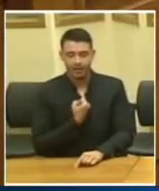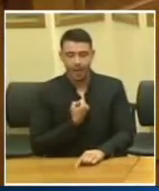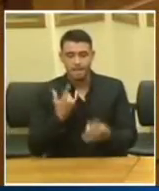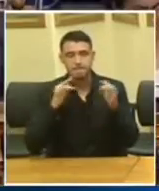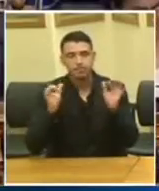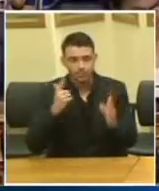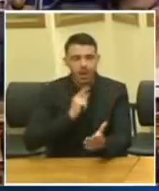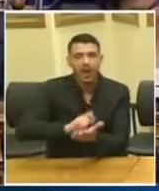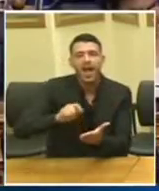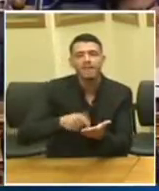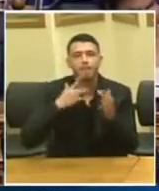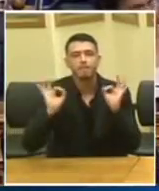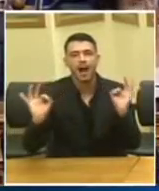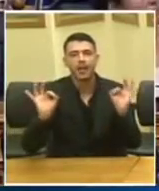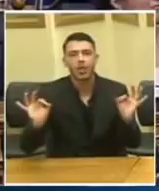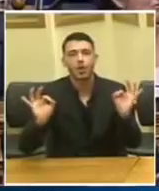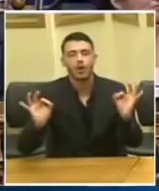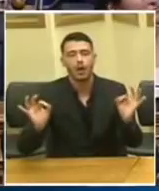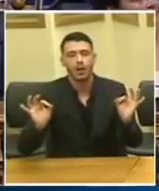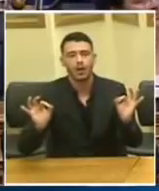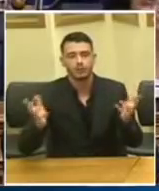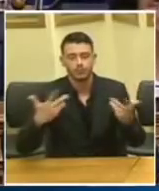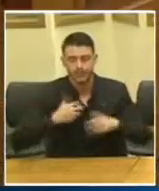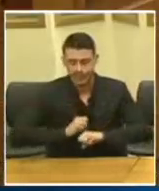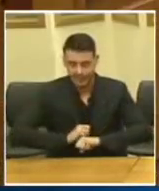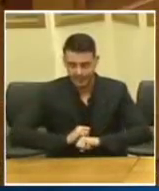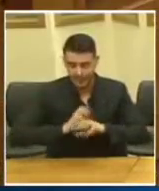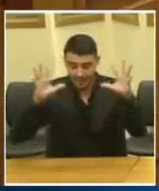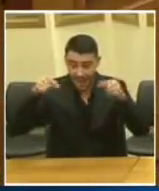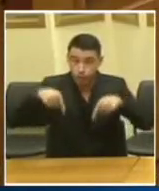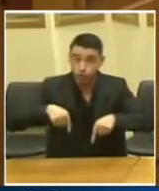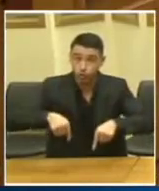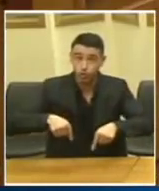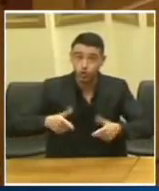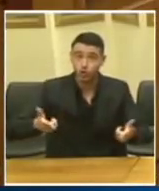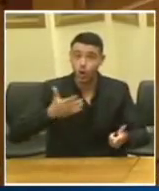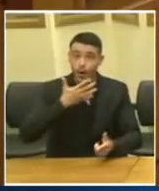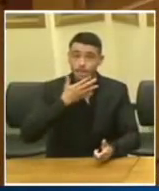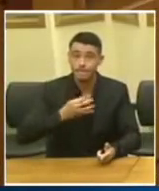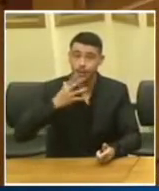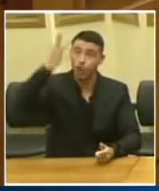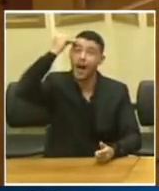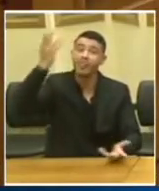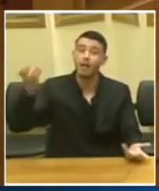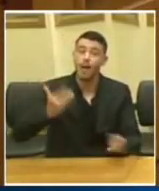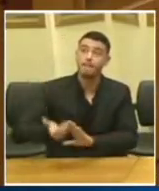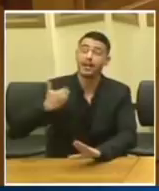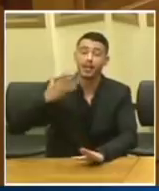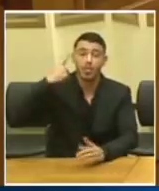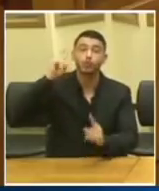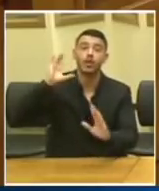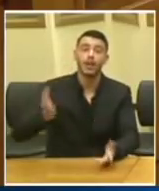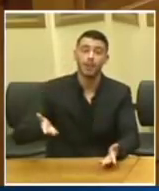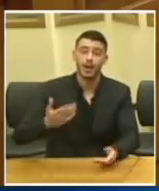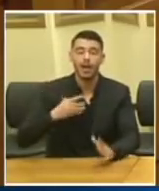Μακεδόνας, λες και ξαφνικά τώρα εμείς ανακαλύψαμε την Αμερική, εν τούτης εγώ βλέπω ότι στην παράγραφο